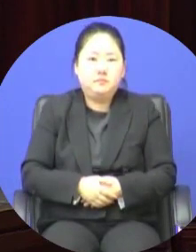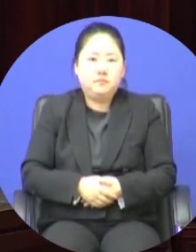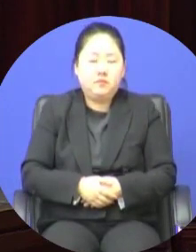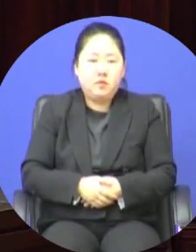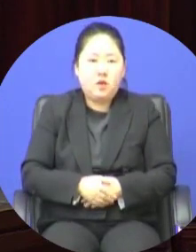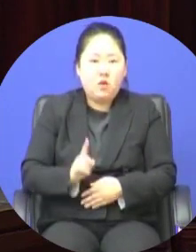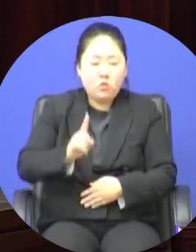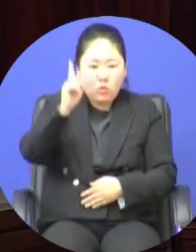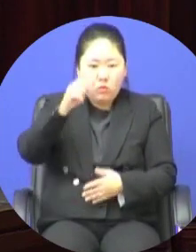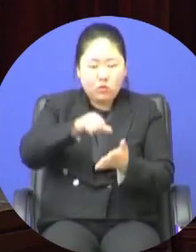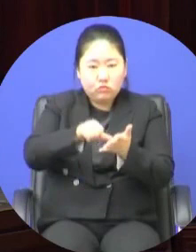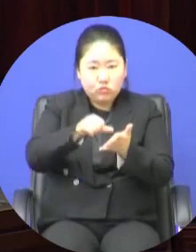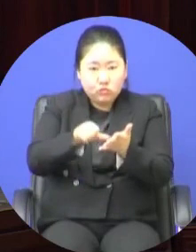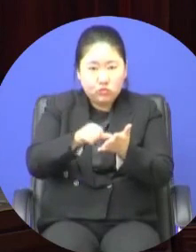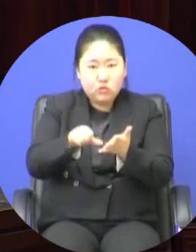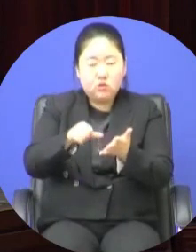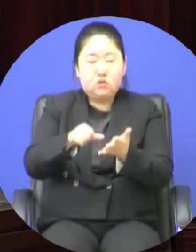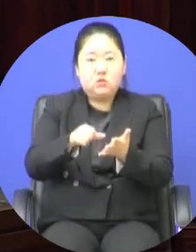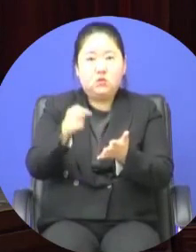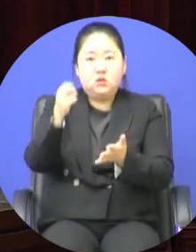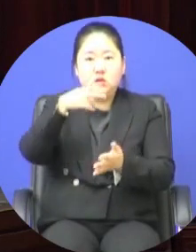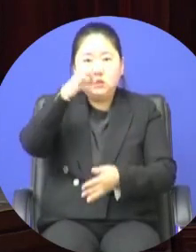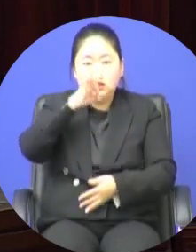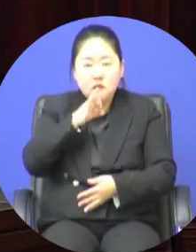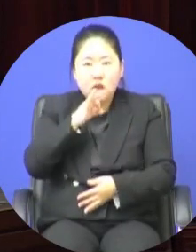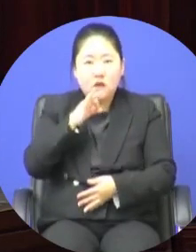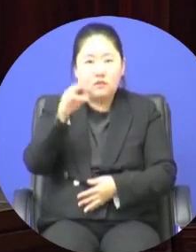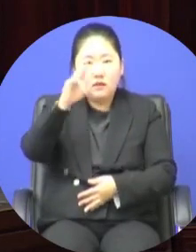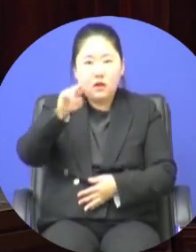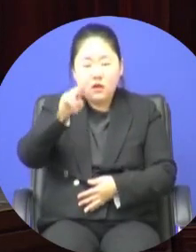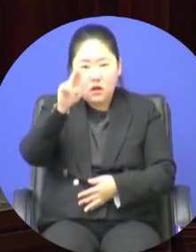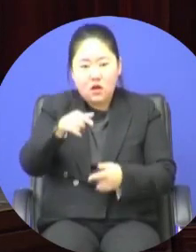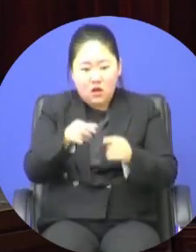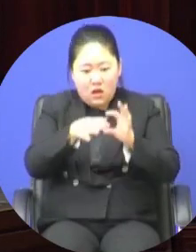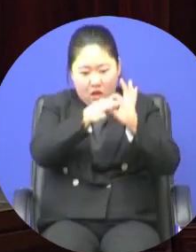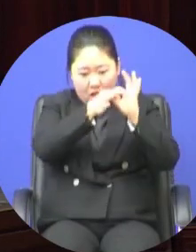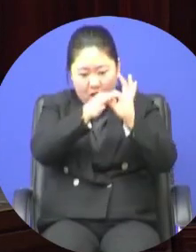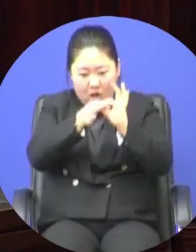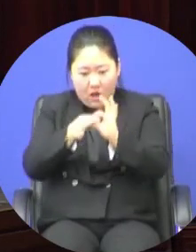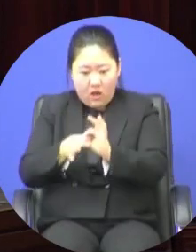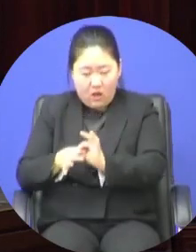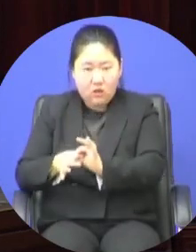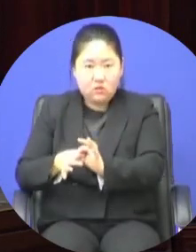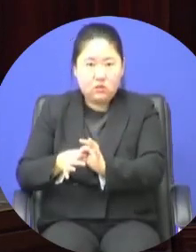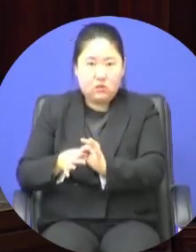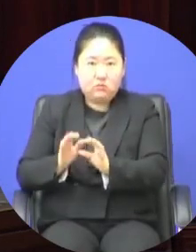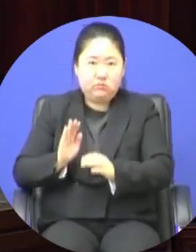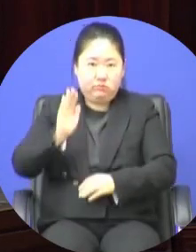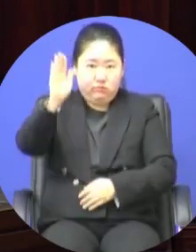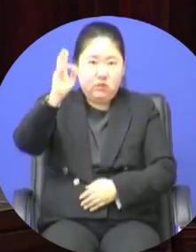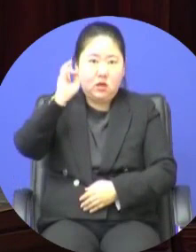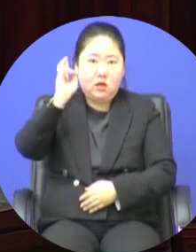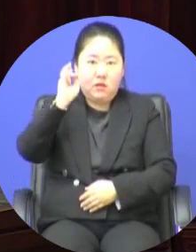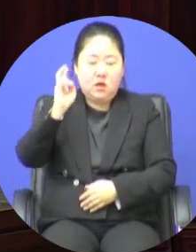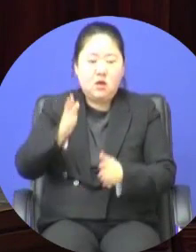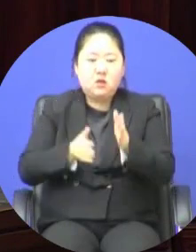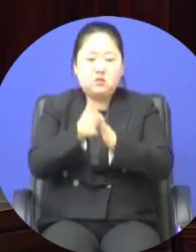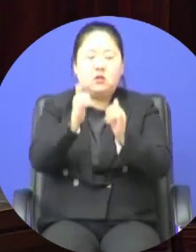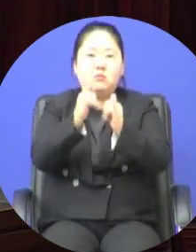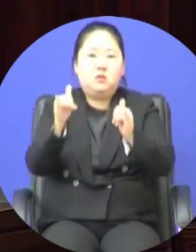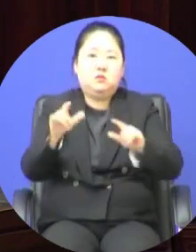고금리, 고물가, 고환율에 의한 경기 침체는 한동안 지속될 것이 자명해 보입니다. 서민의 삶이